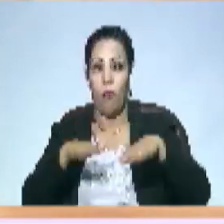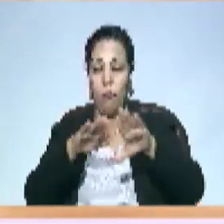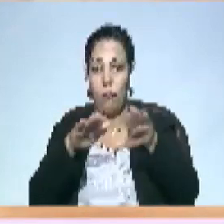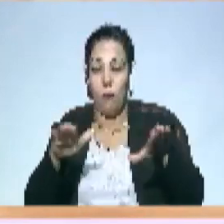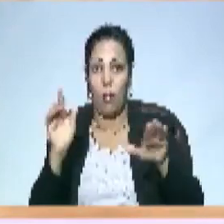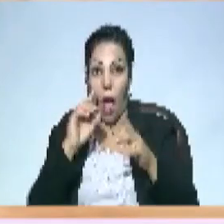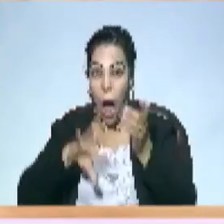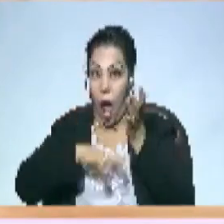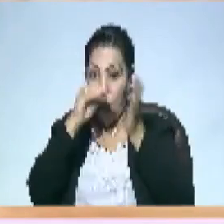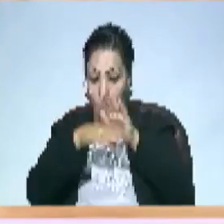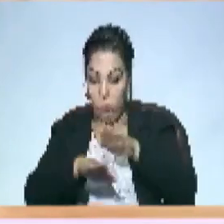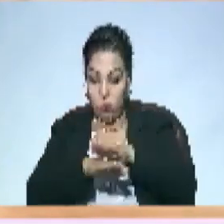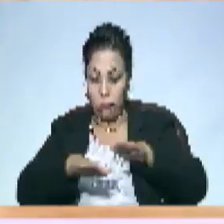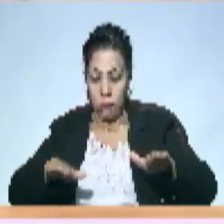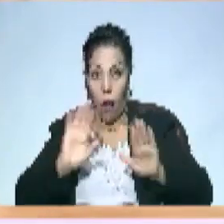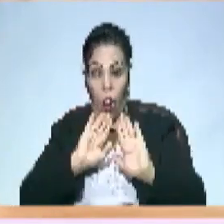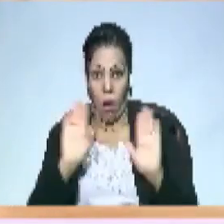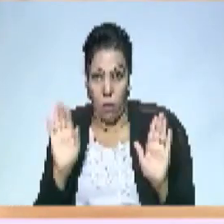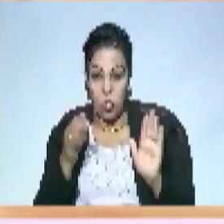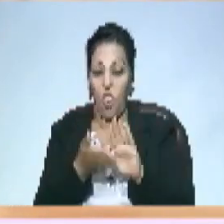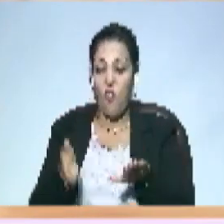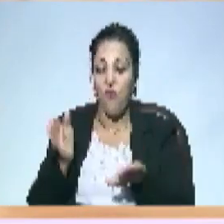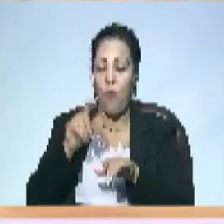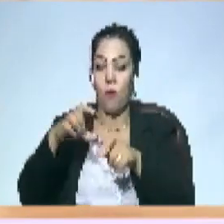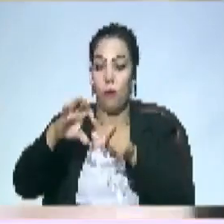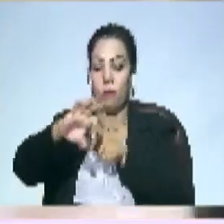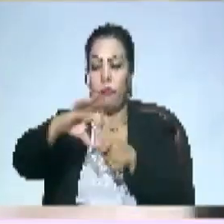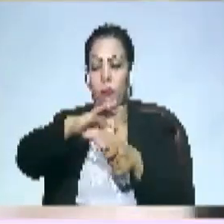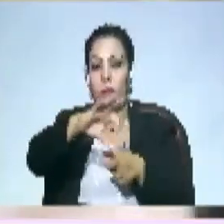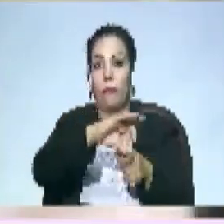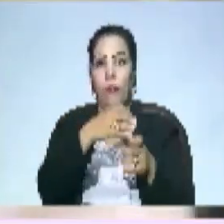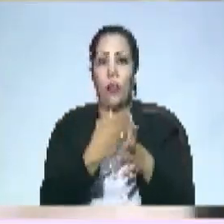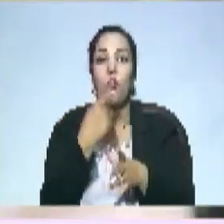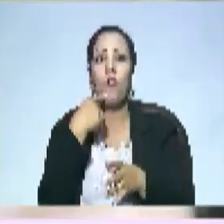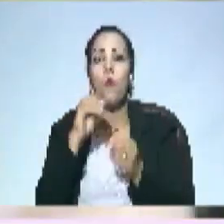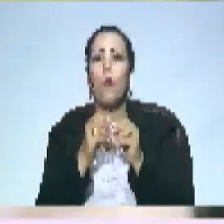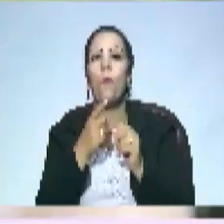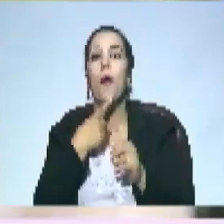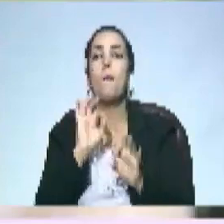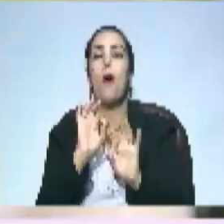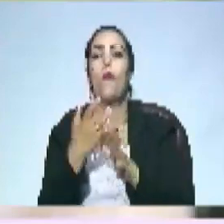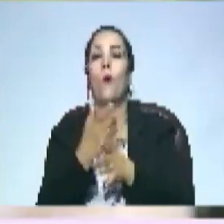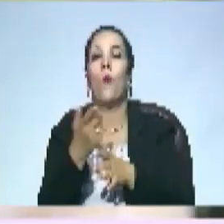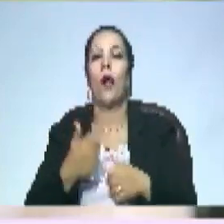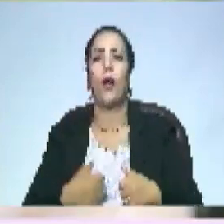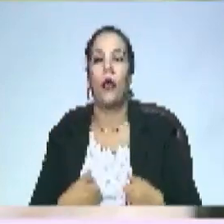جميل كويس. حاجات صنف من الاصناف اللي انا بحبها جدا،